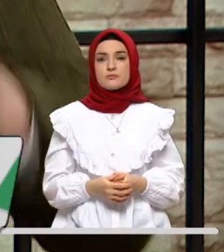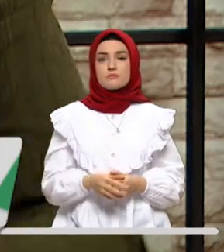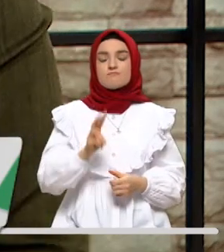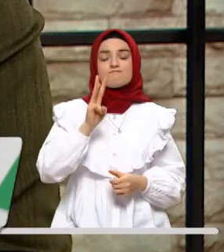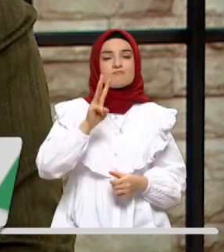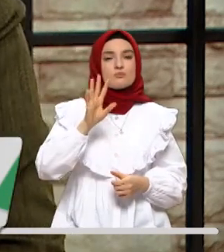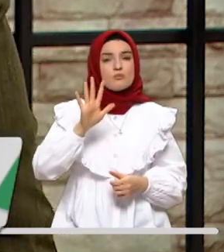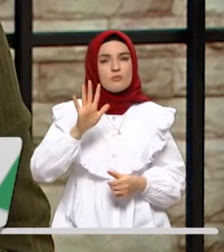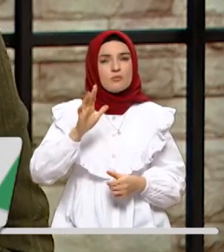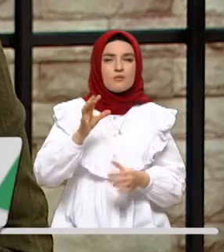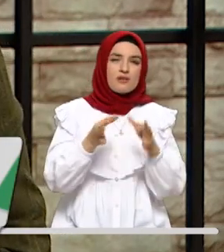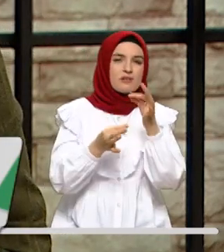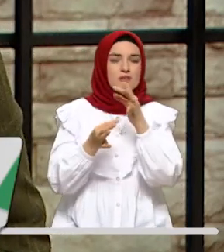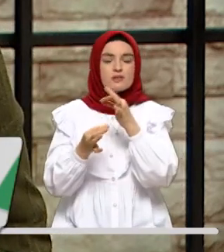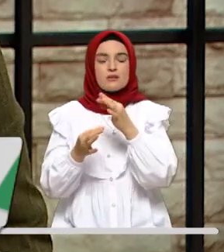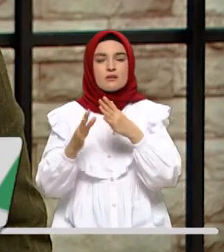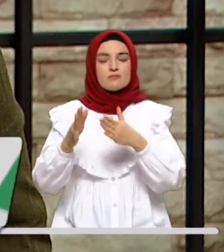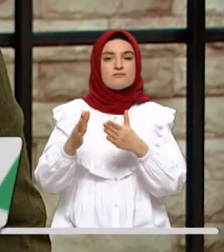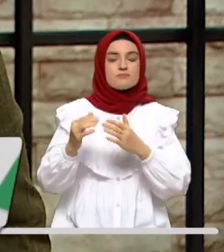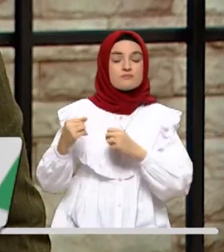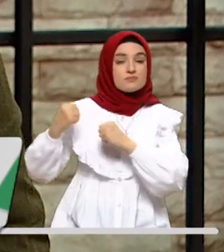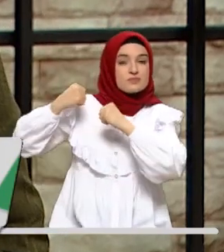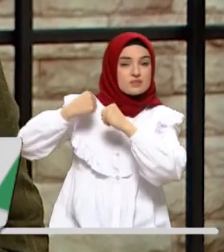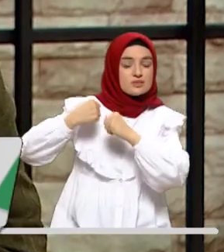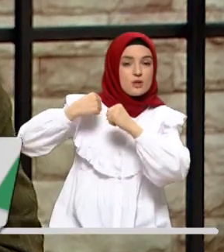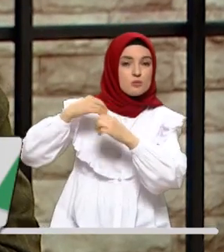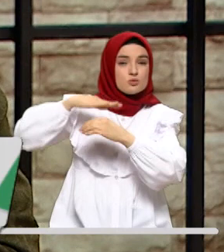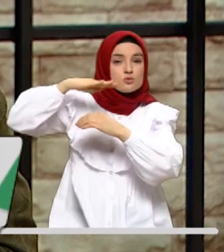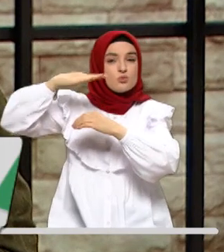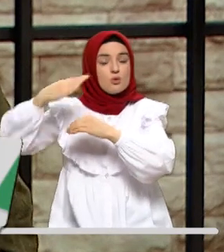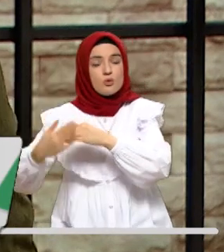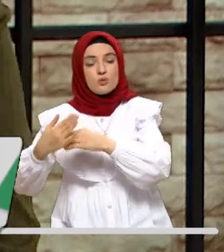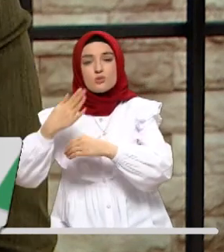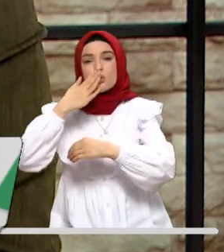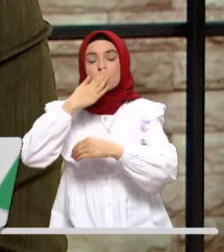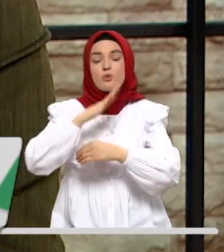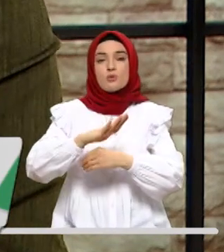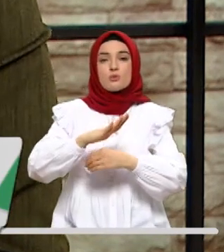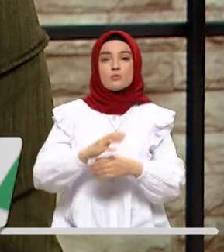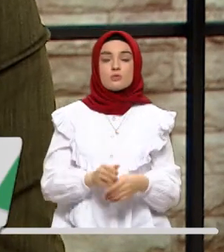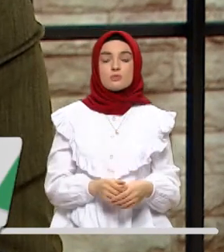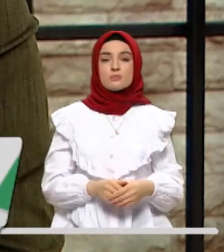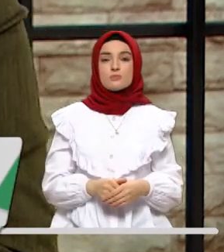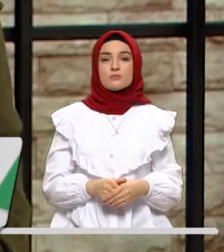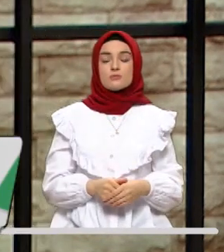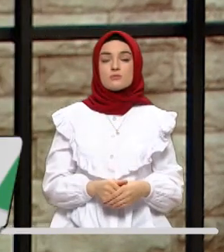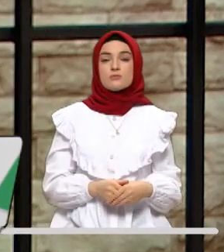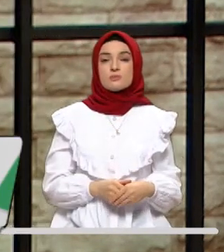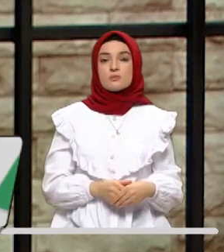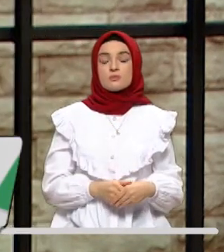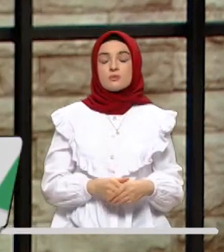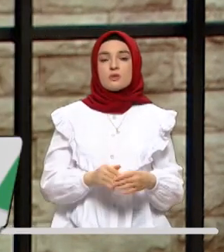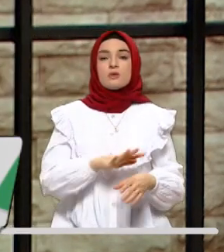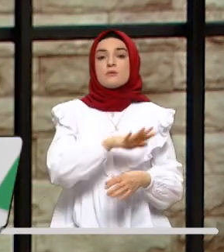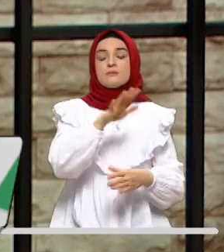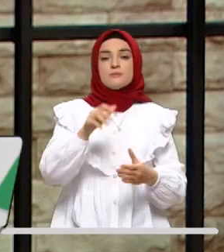kişi uğurlayacaktır. Tabutunun üzerinde bir örtü bile yoktur. Örtü küllü nefsü zayikatül mevt. Her nefis